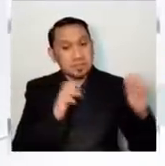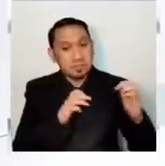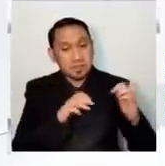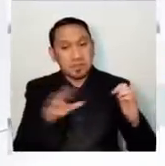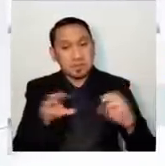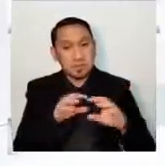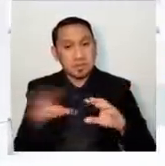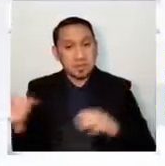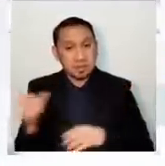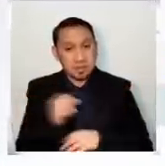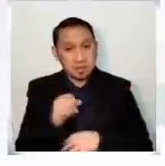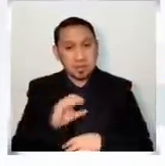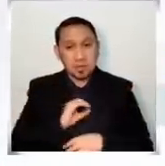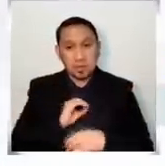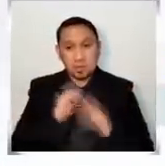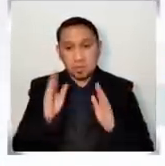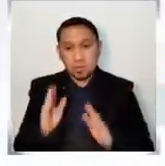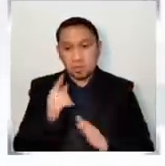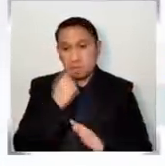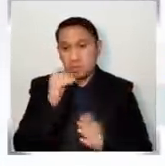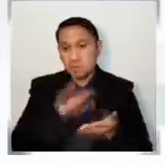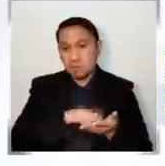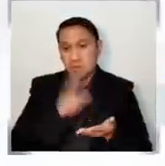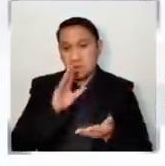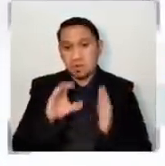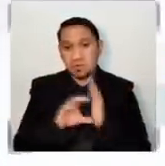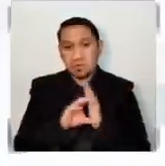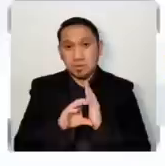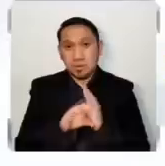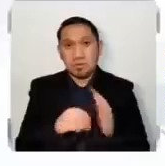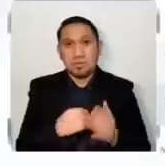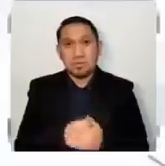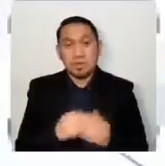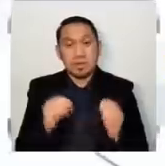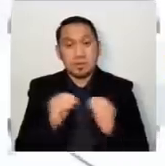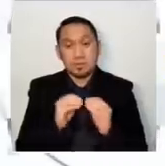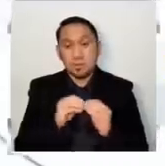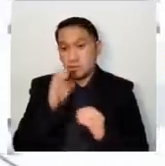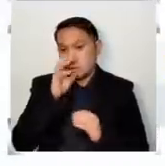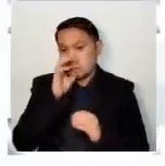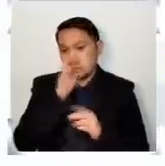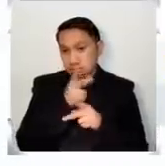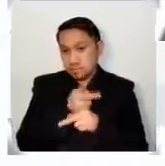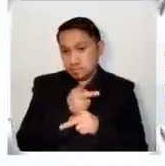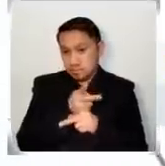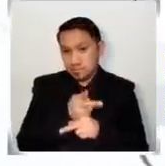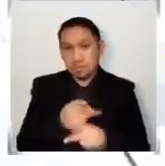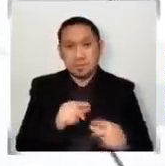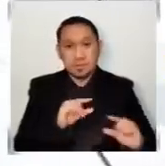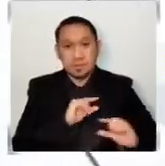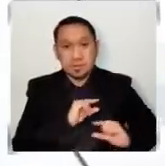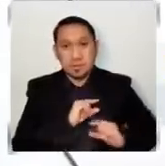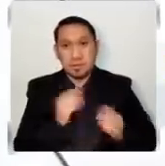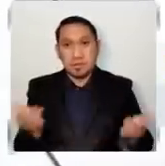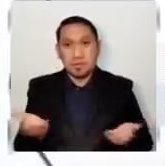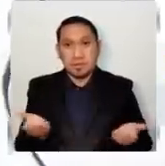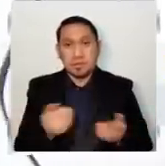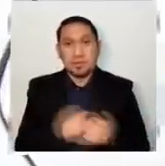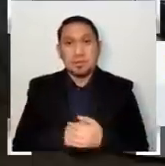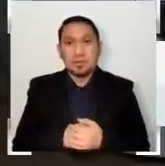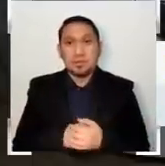may-ari lalo pat mamahalin ang sasakyan. Mas magiging mahigpit daw ang pag-ubantay ng kanilang mga gwardiya rito. Na-stencil na